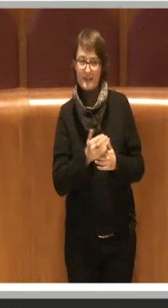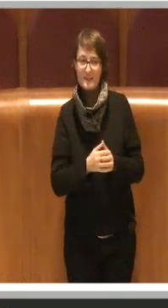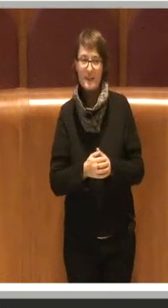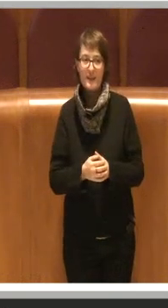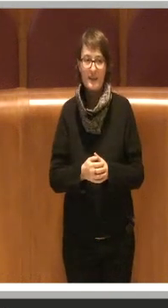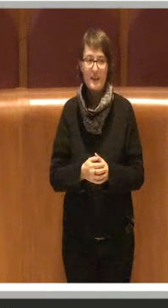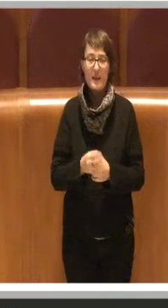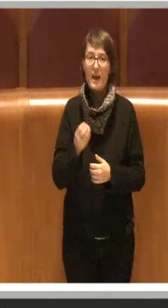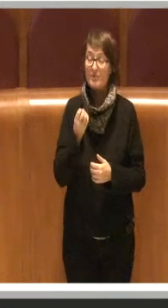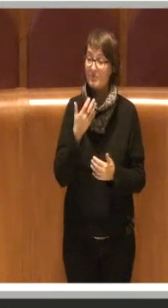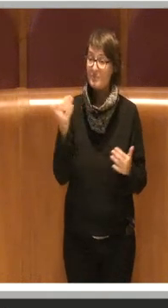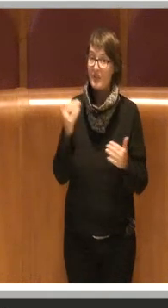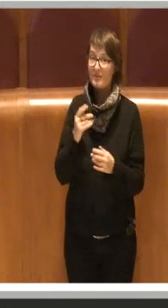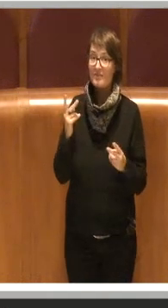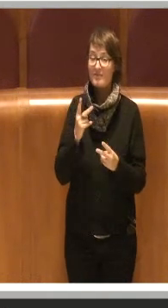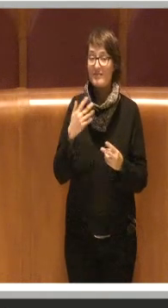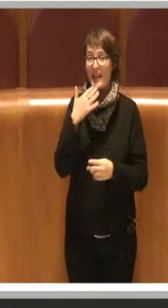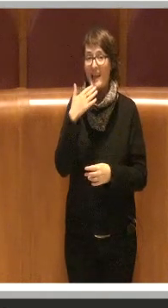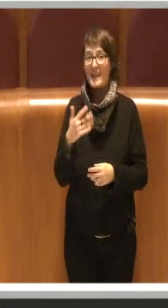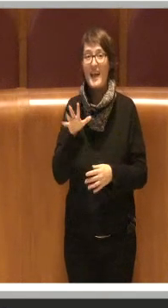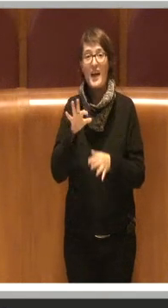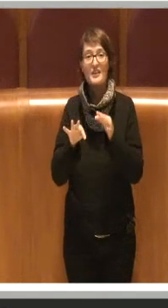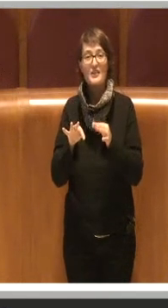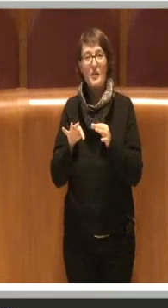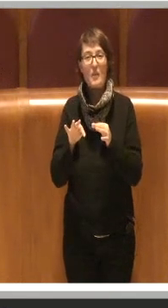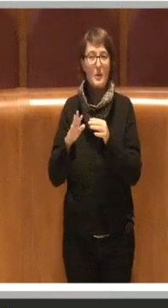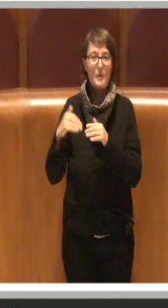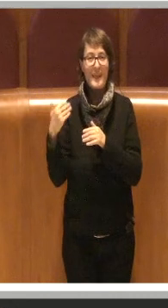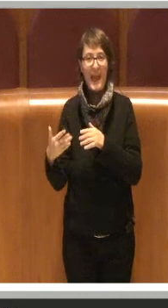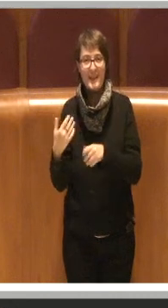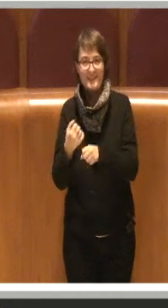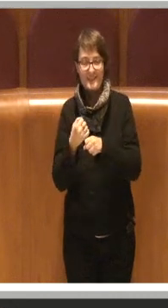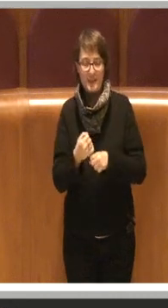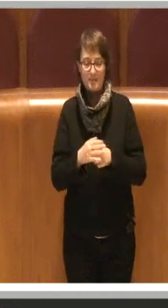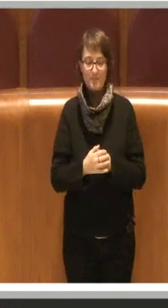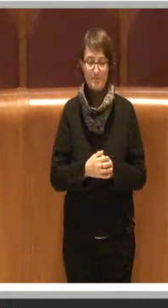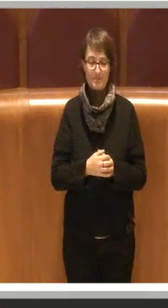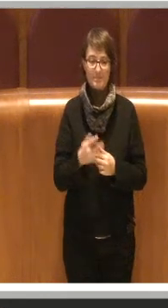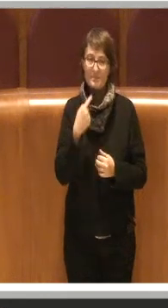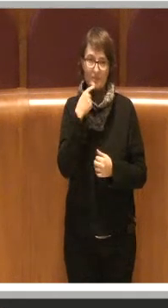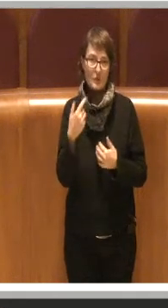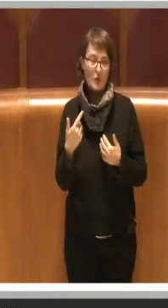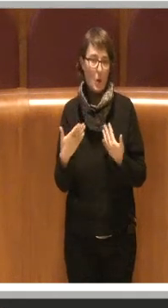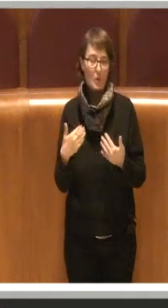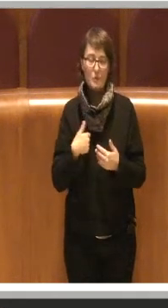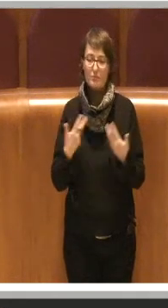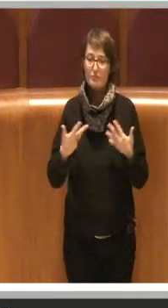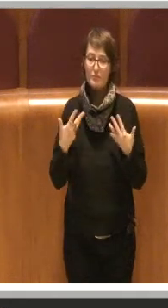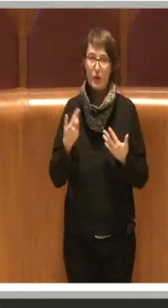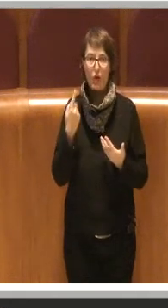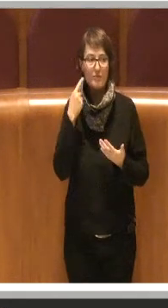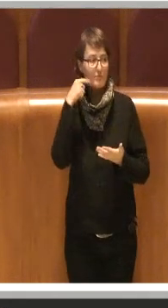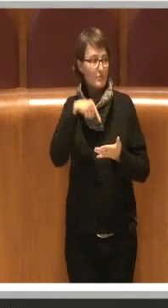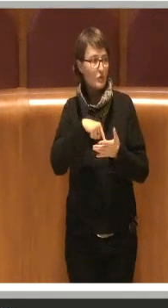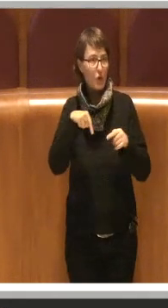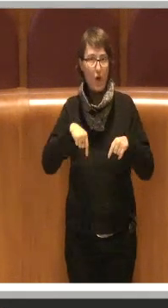per questi 5 minuti extra. Dico subito che siamo molto contenti di essere di nuovo qui.